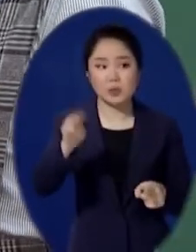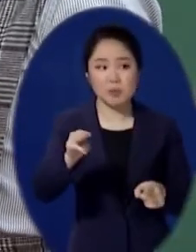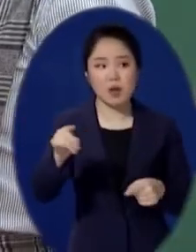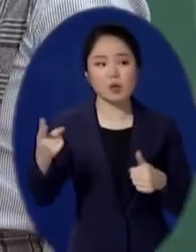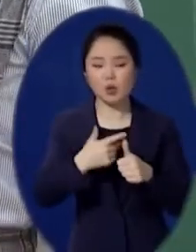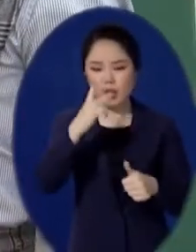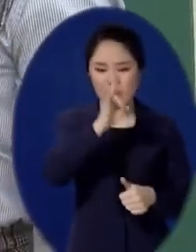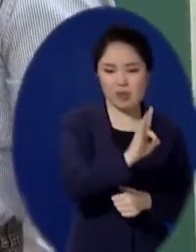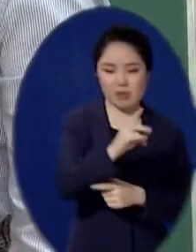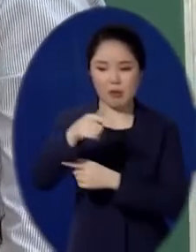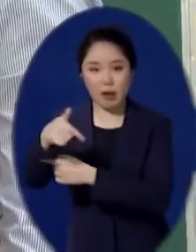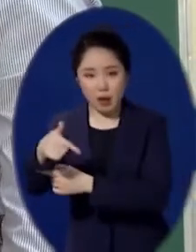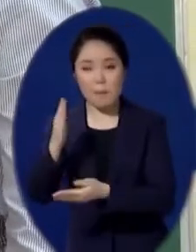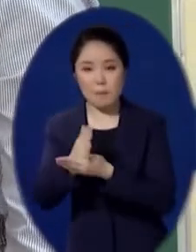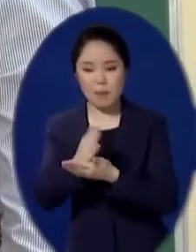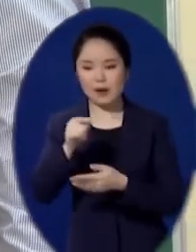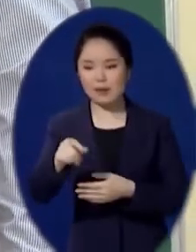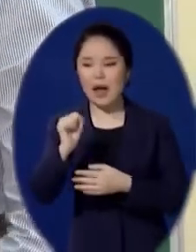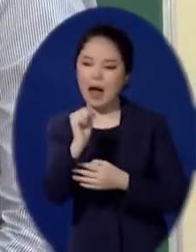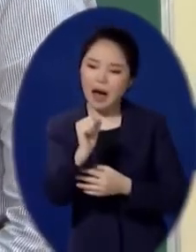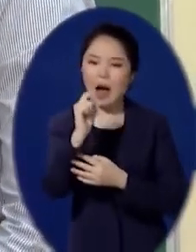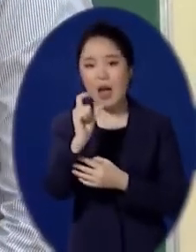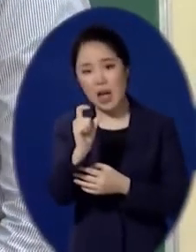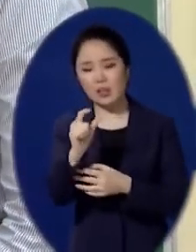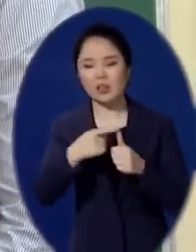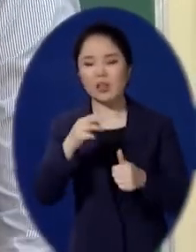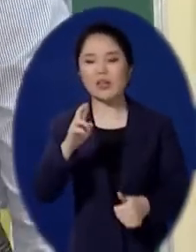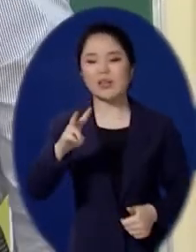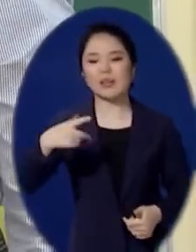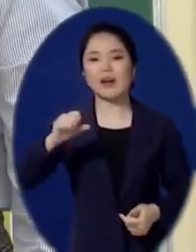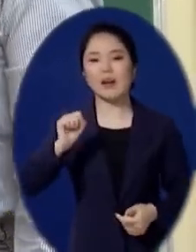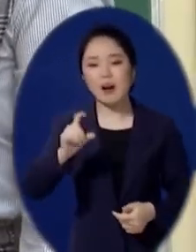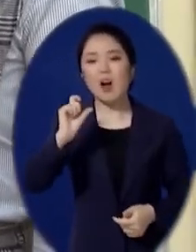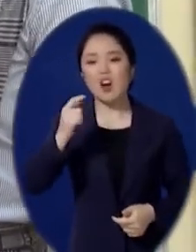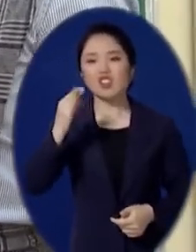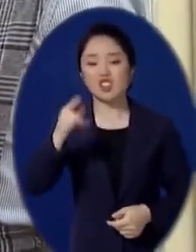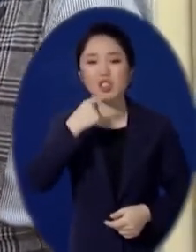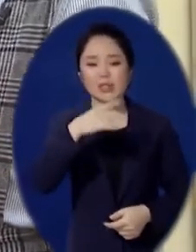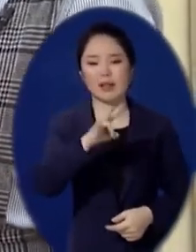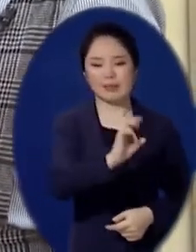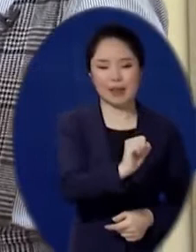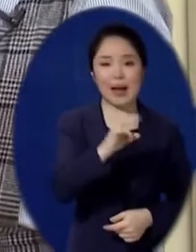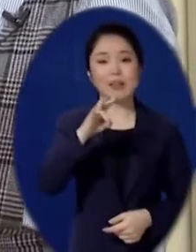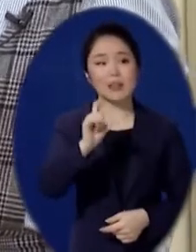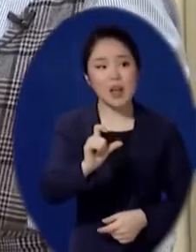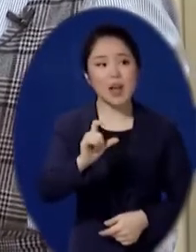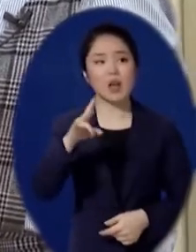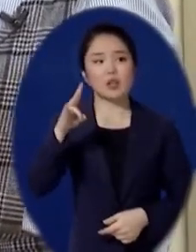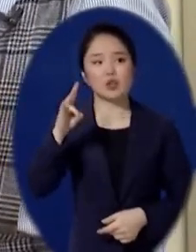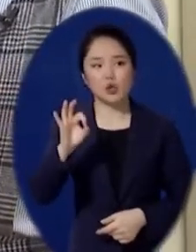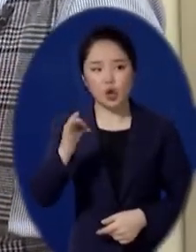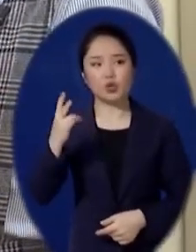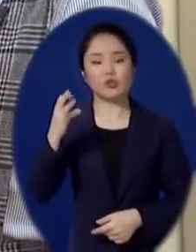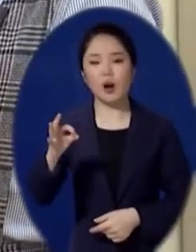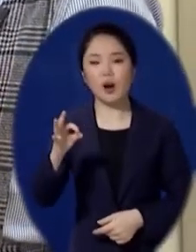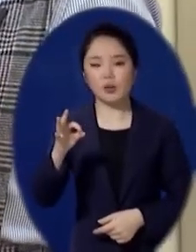энэ гээг эгүүлэгчийн ард орсон богино хэшгийг ялгах хэшиг гэдэг юм байна. Үнд, на, нэ, нө, но.